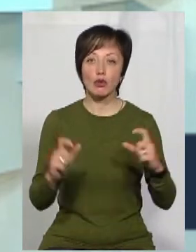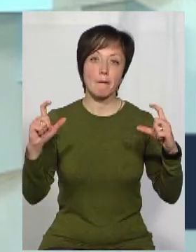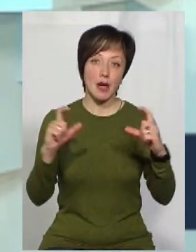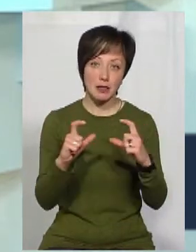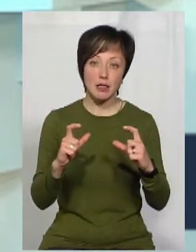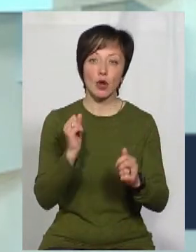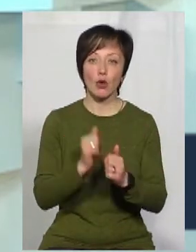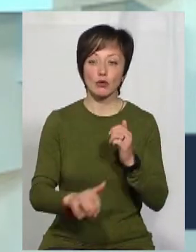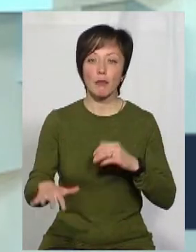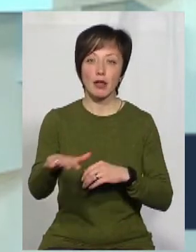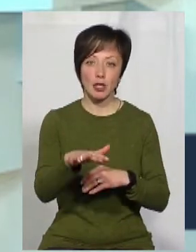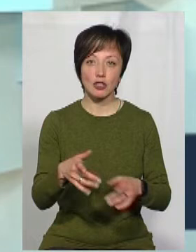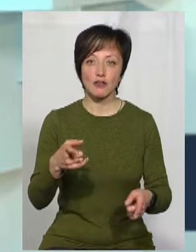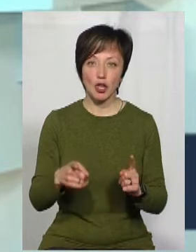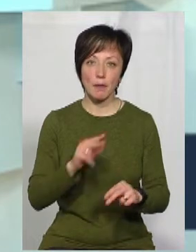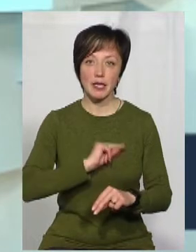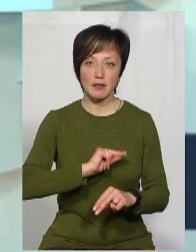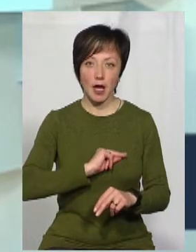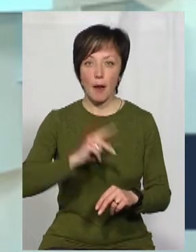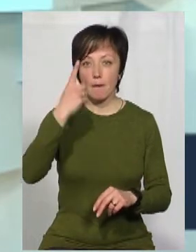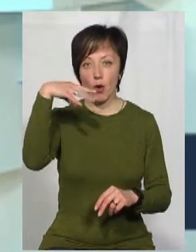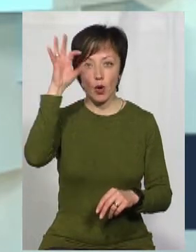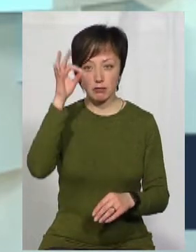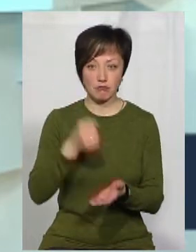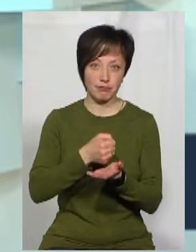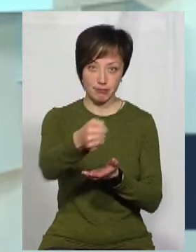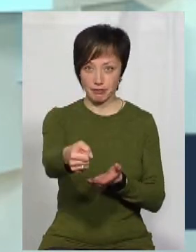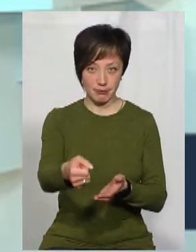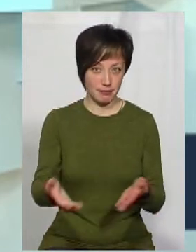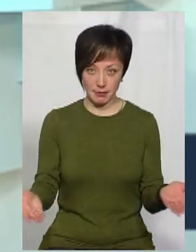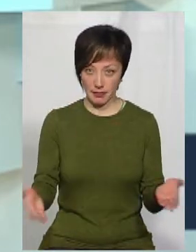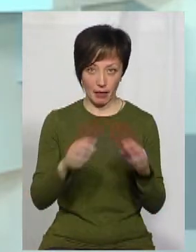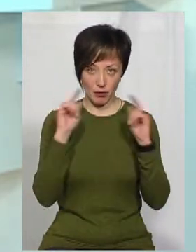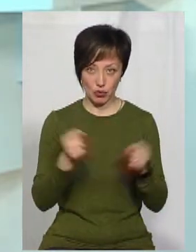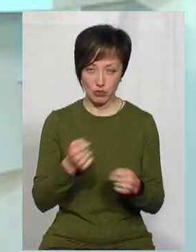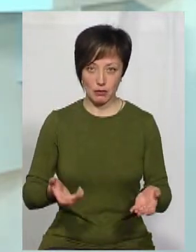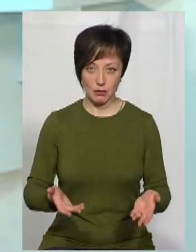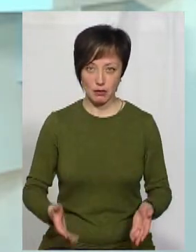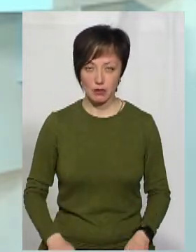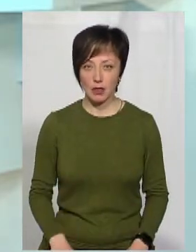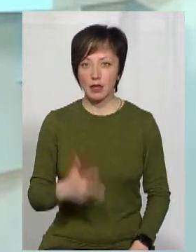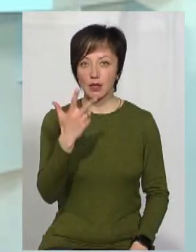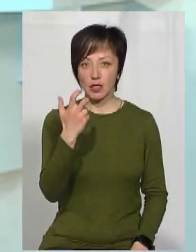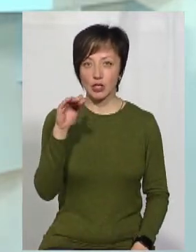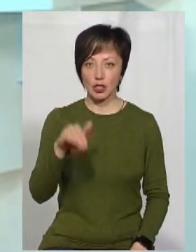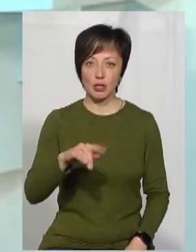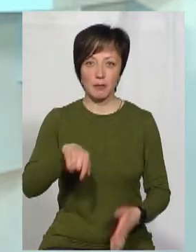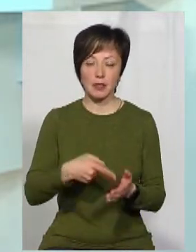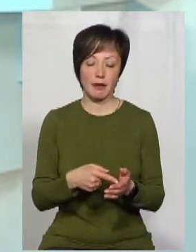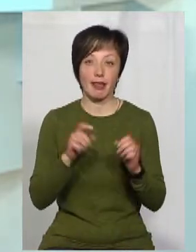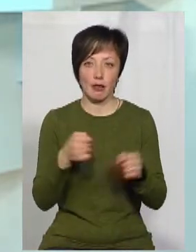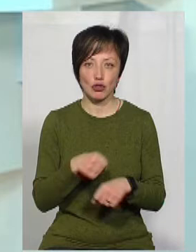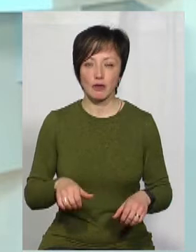магазина, на кожному майданчику, звичайно, що працівника поліції чи наших 18 муніципалів на 300-тисячне місто